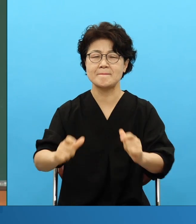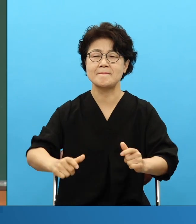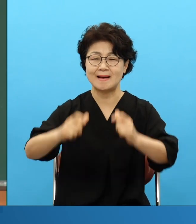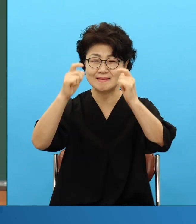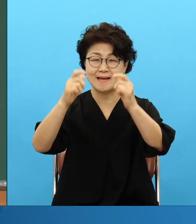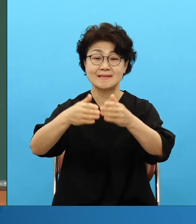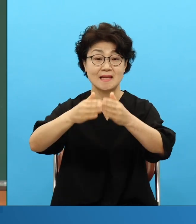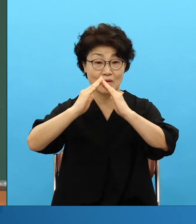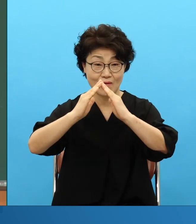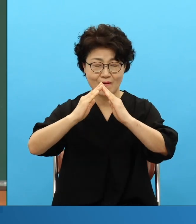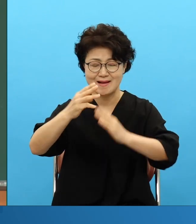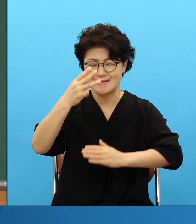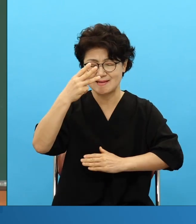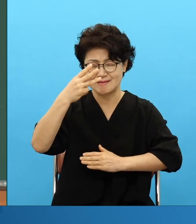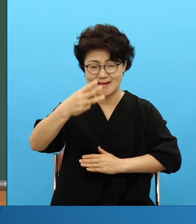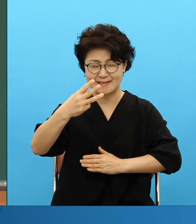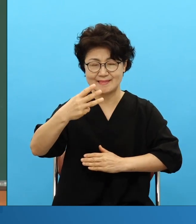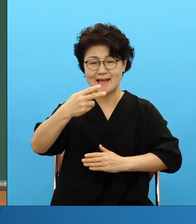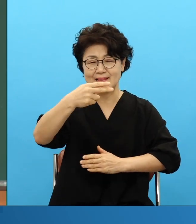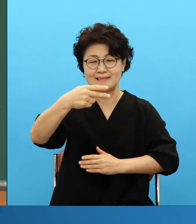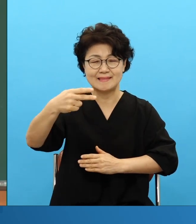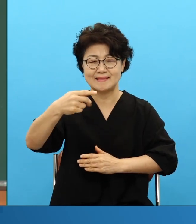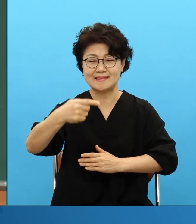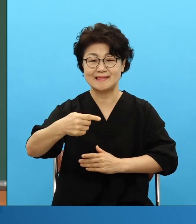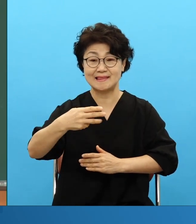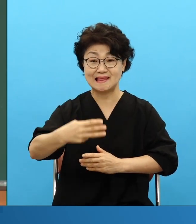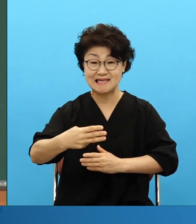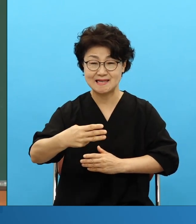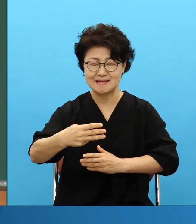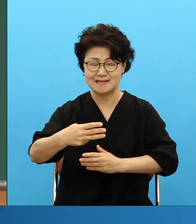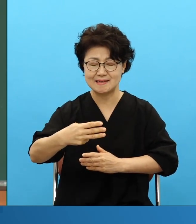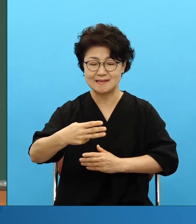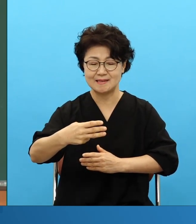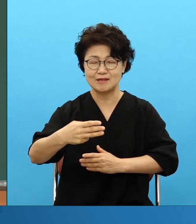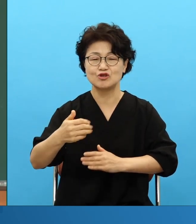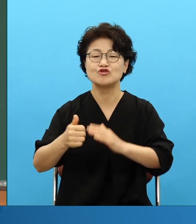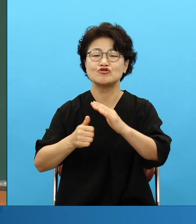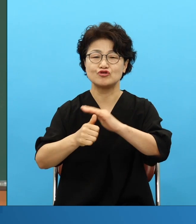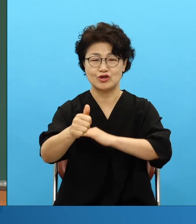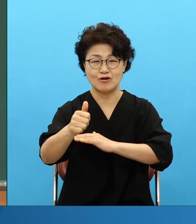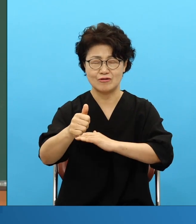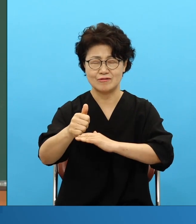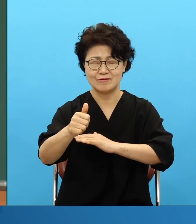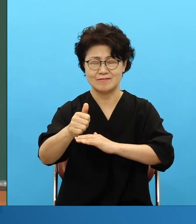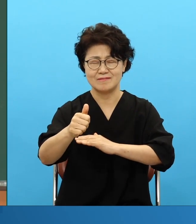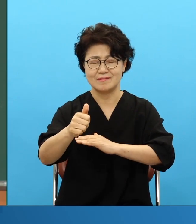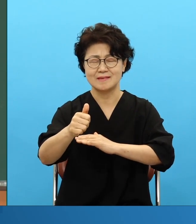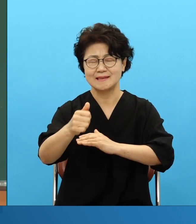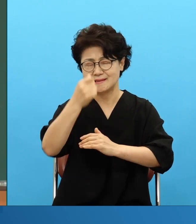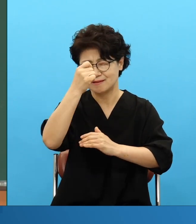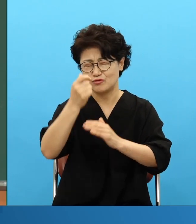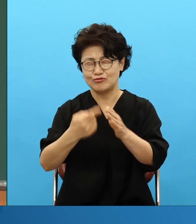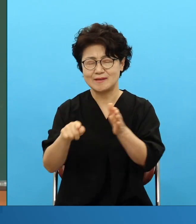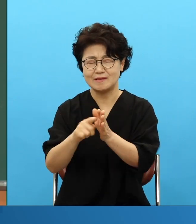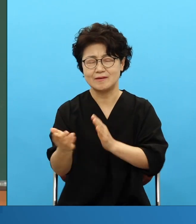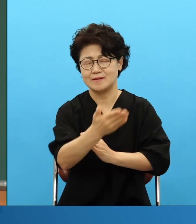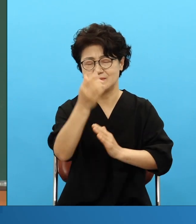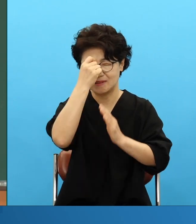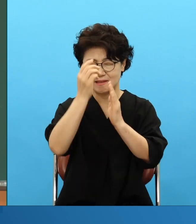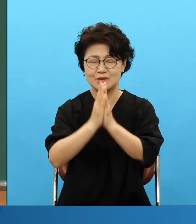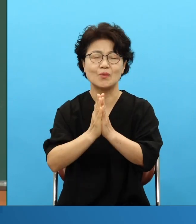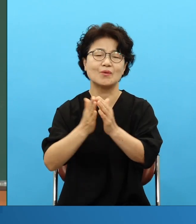가지 뜰을 지켜가는 숨은 사역의 증인이 되도록 기도해 주시면 감사하겠습니다.